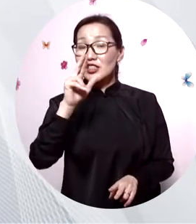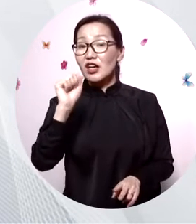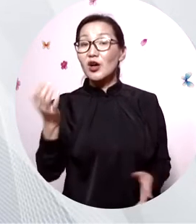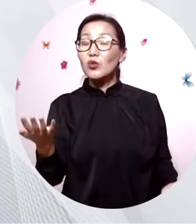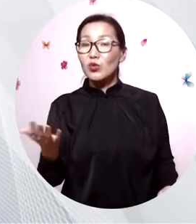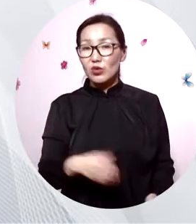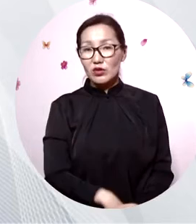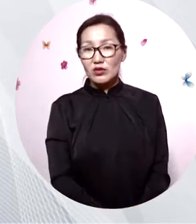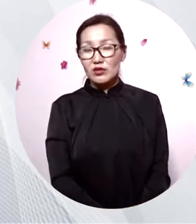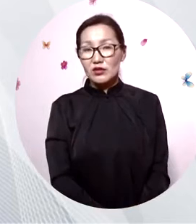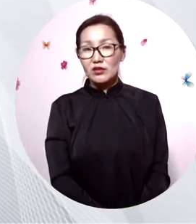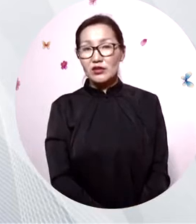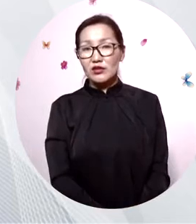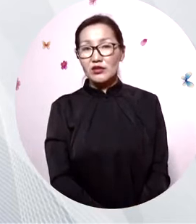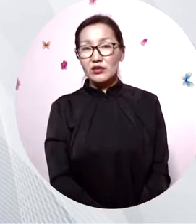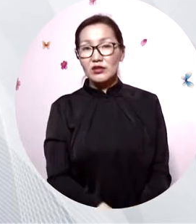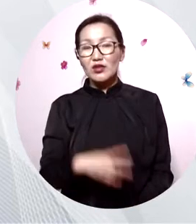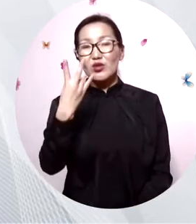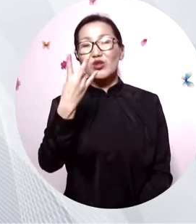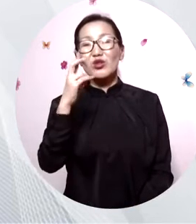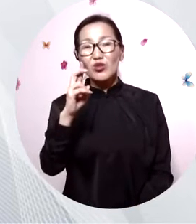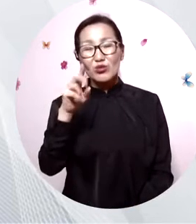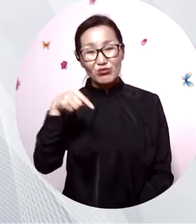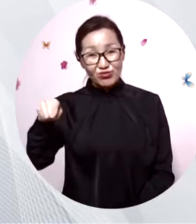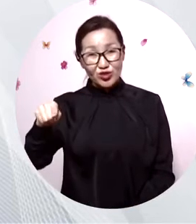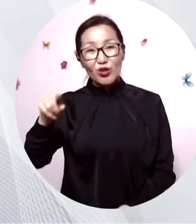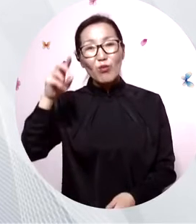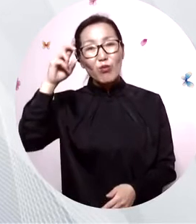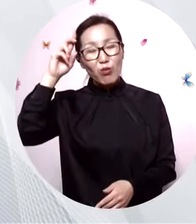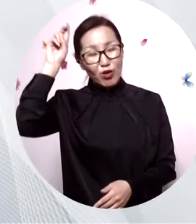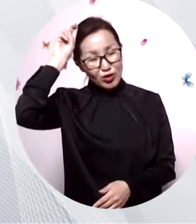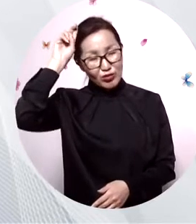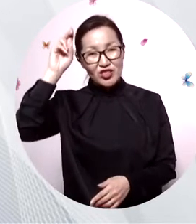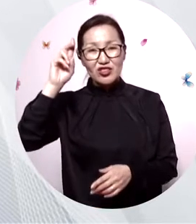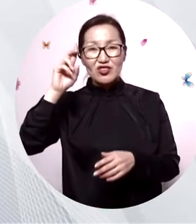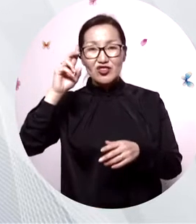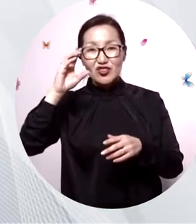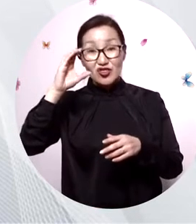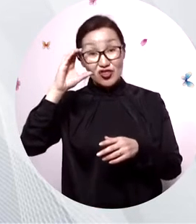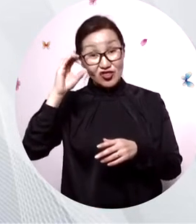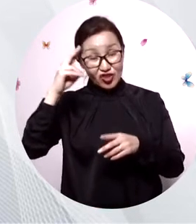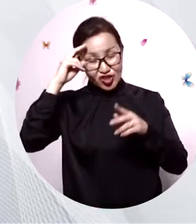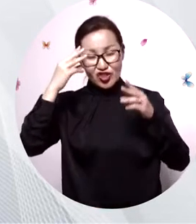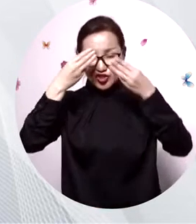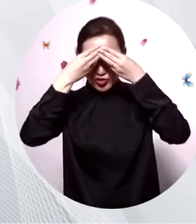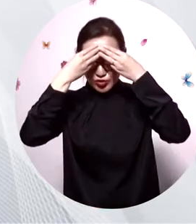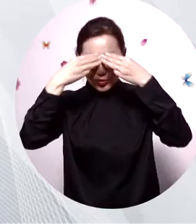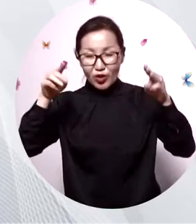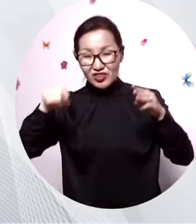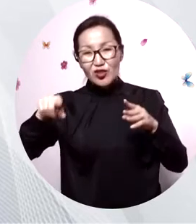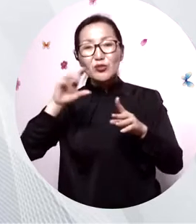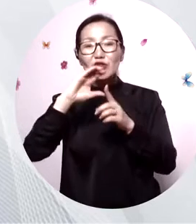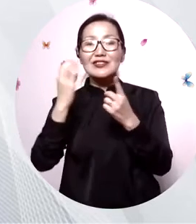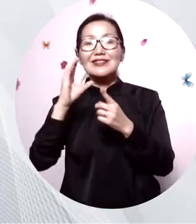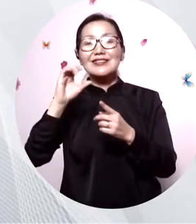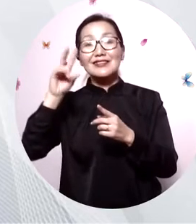гэдэг нь Нүби боловсрол шинжлэх ухаан соёлын салбар юм. За,